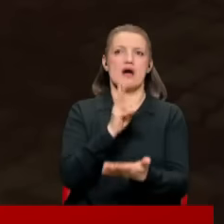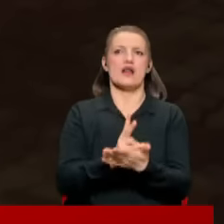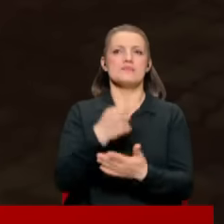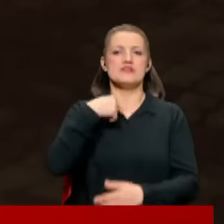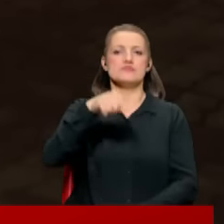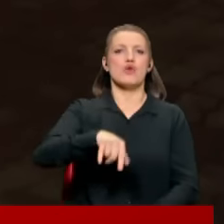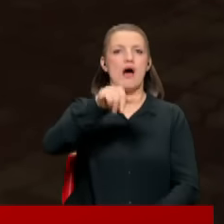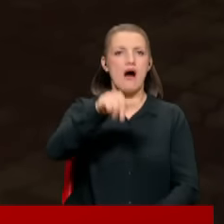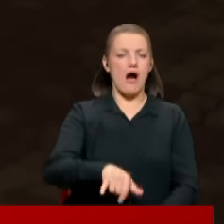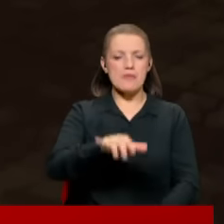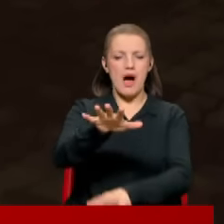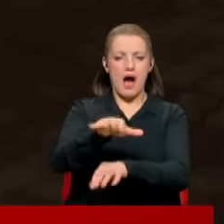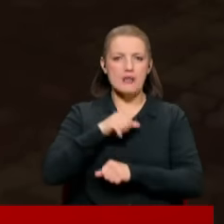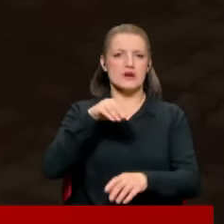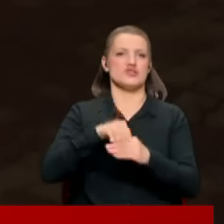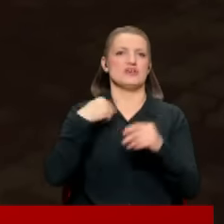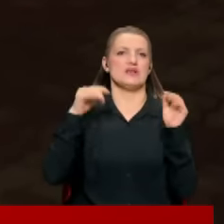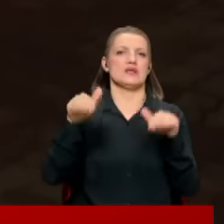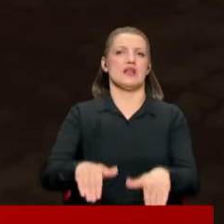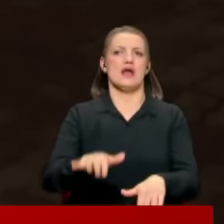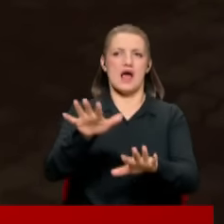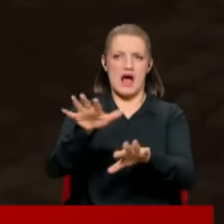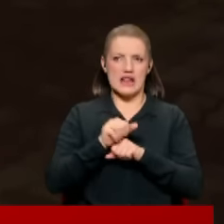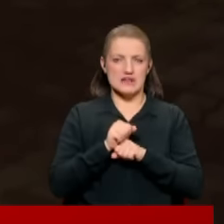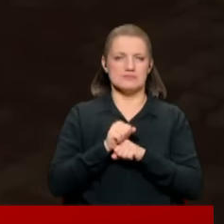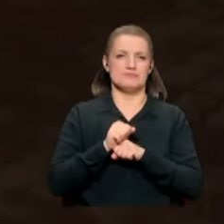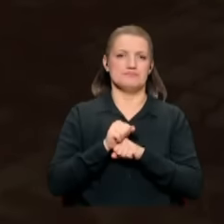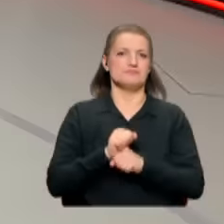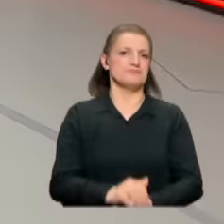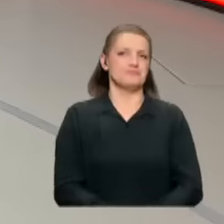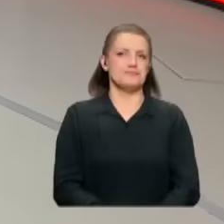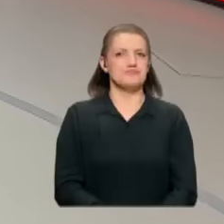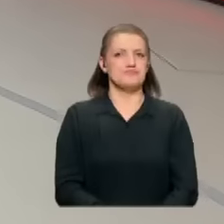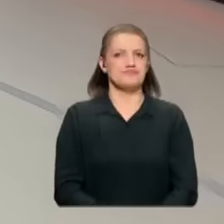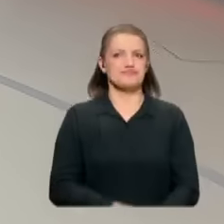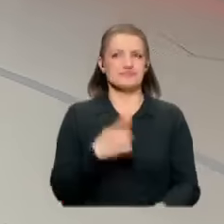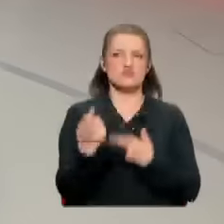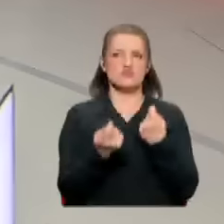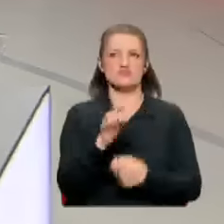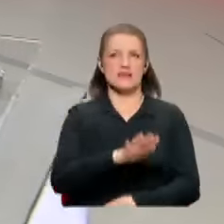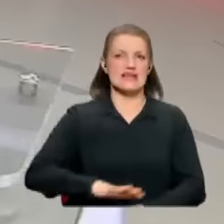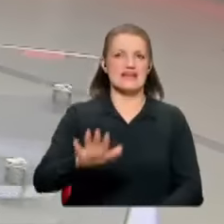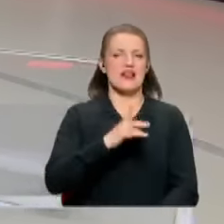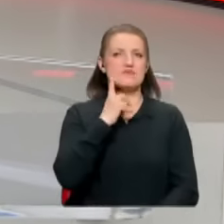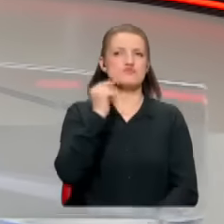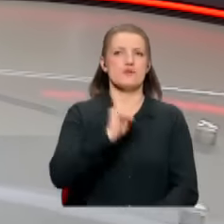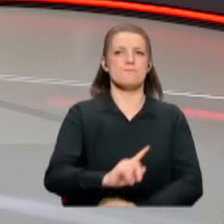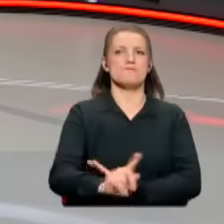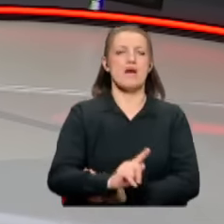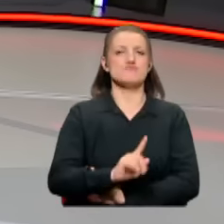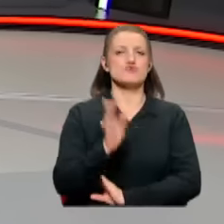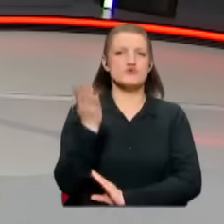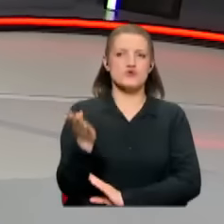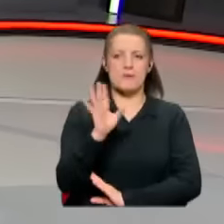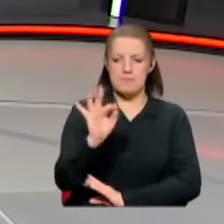buraya hakkımızı alalım diye geldik. Alalım diye. Çalışma Genel Müdürü, memur. Efendim böyle